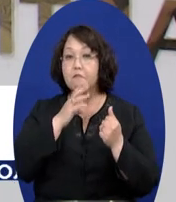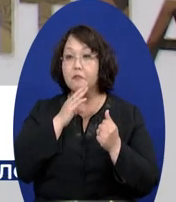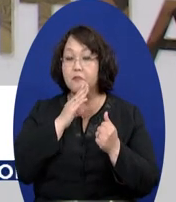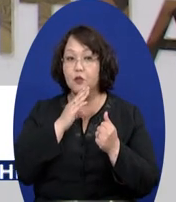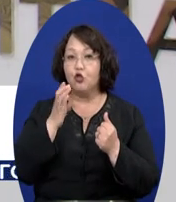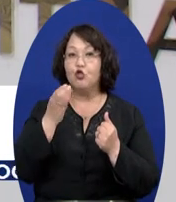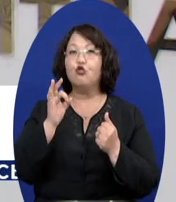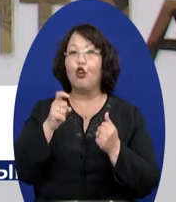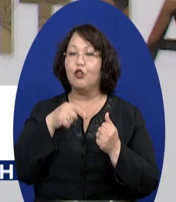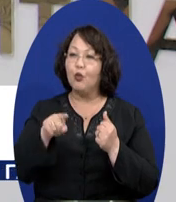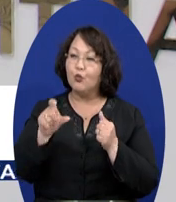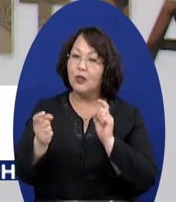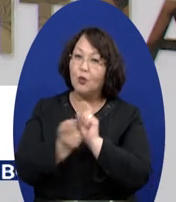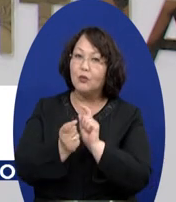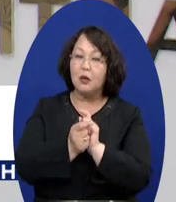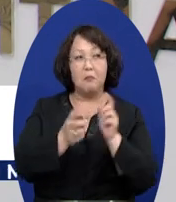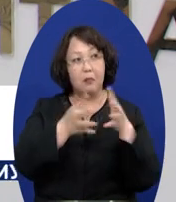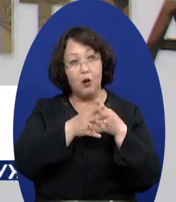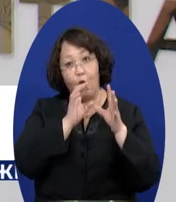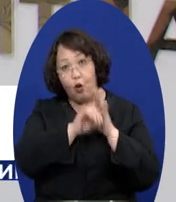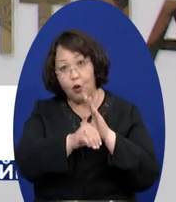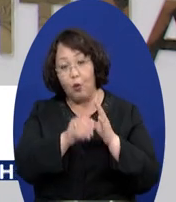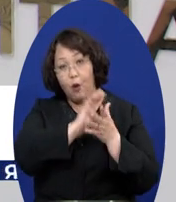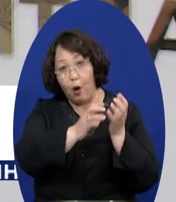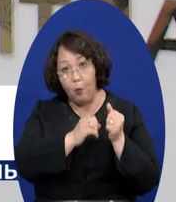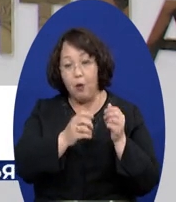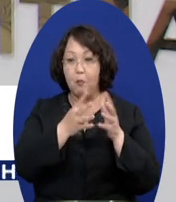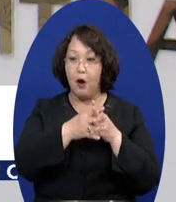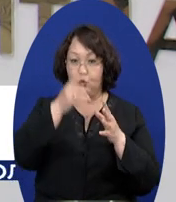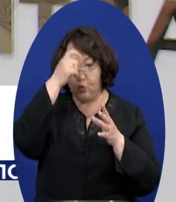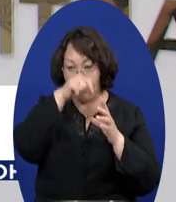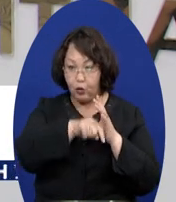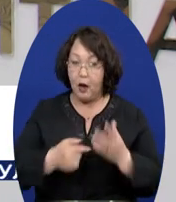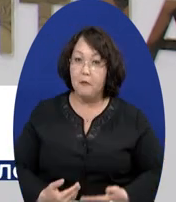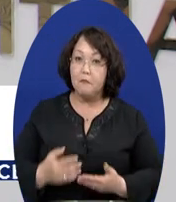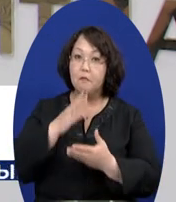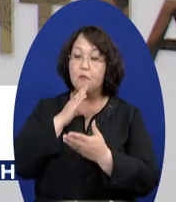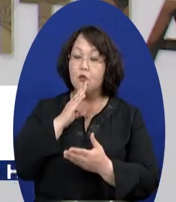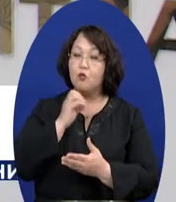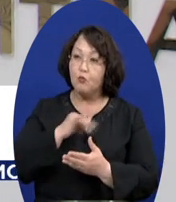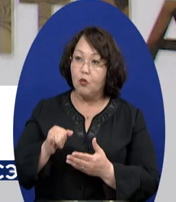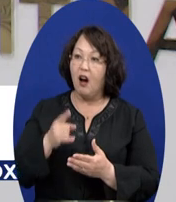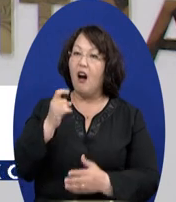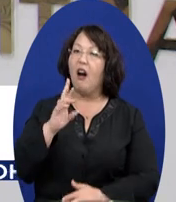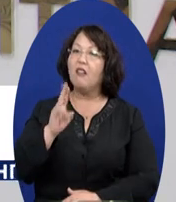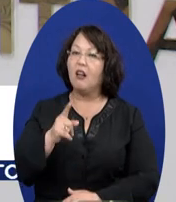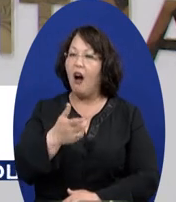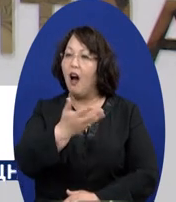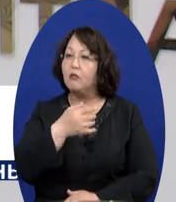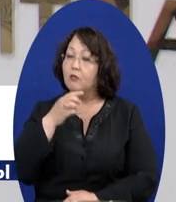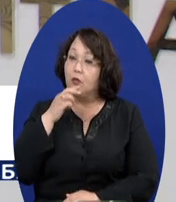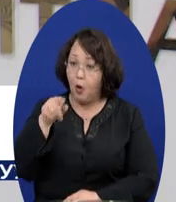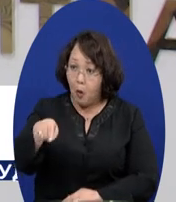тий түрээслэх гэж байгаа маа гэд тэр сөөхийн ажилтан албан тушаалтнуудаа уулзаад тоот тухайн байрныхаа тоот хаягийг хилээд шалгуулчих